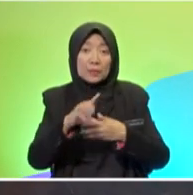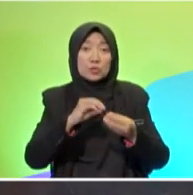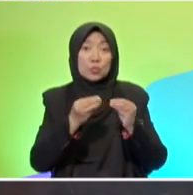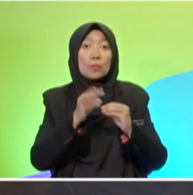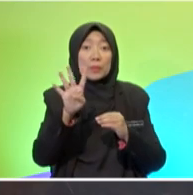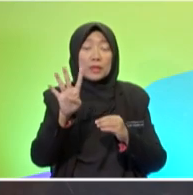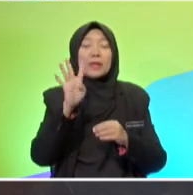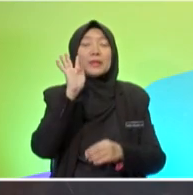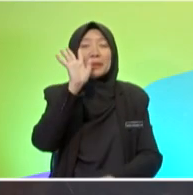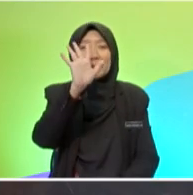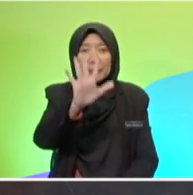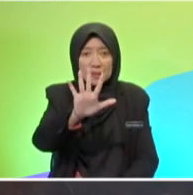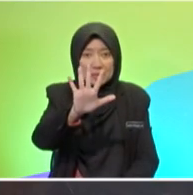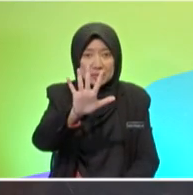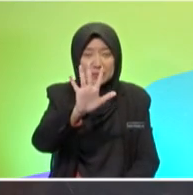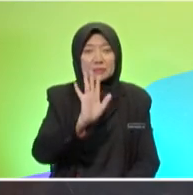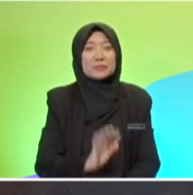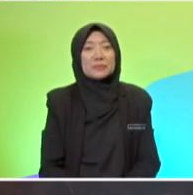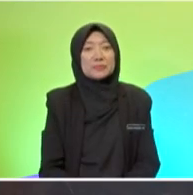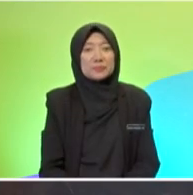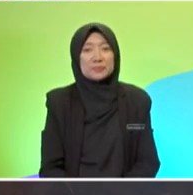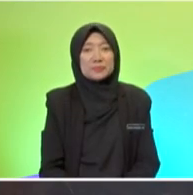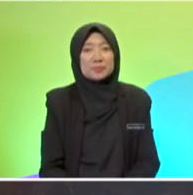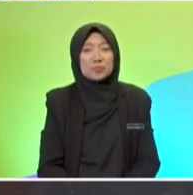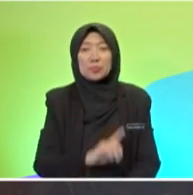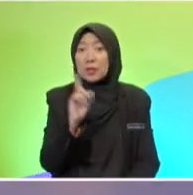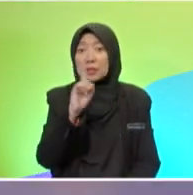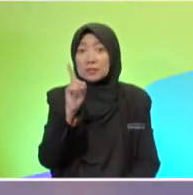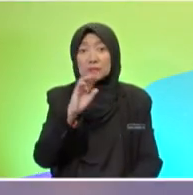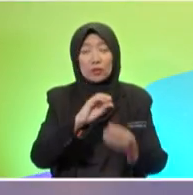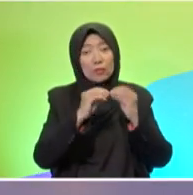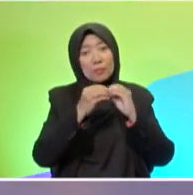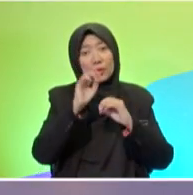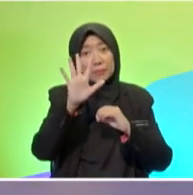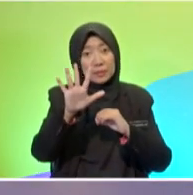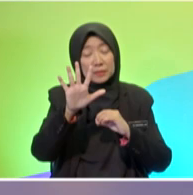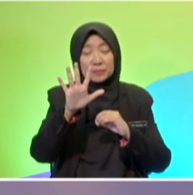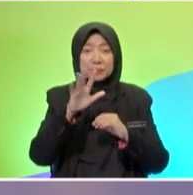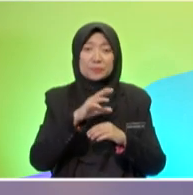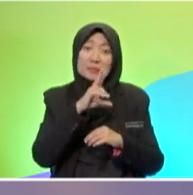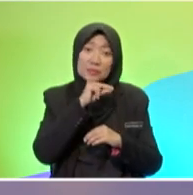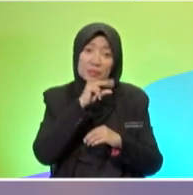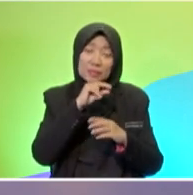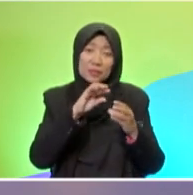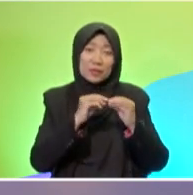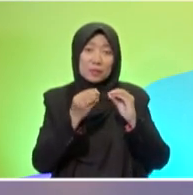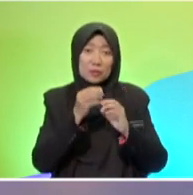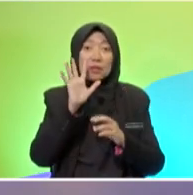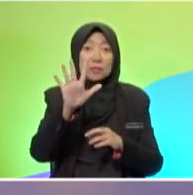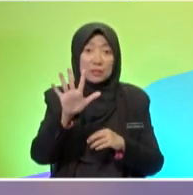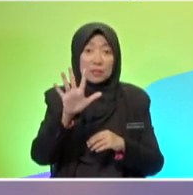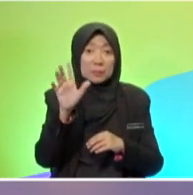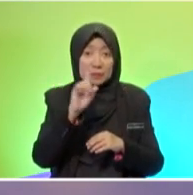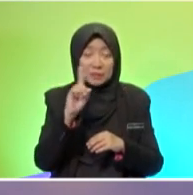lima. Mana nombor lima? Mana nombor lima? Mana itik nombor lima? Kita tengok dulu betul tengok, ke